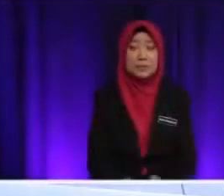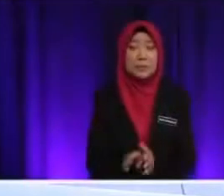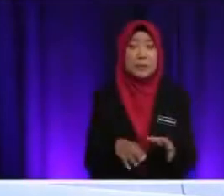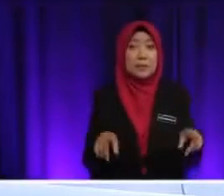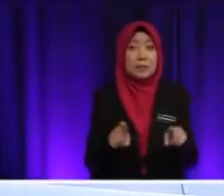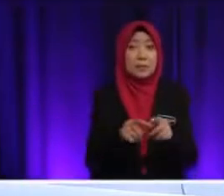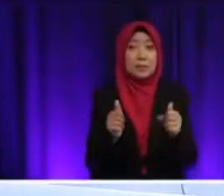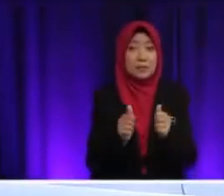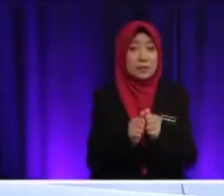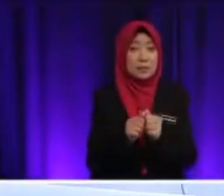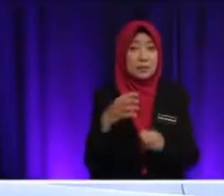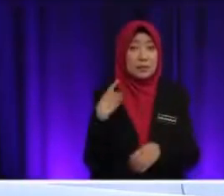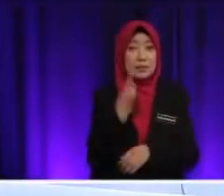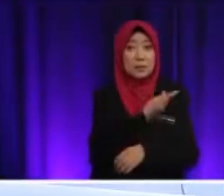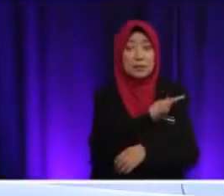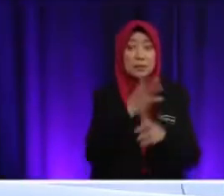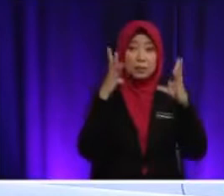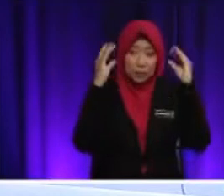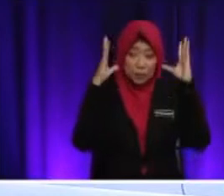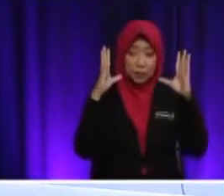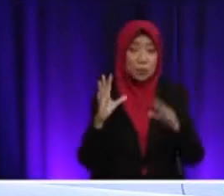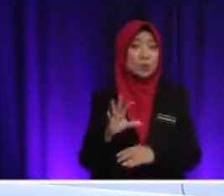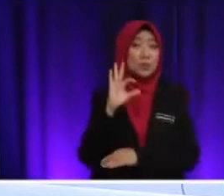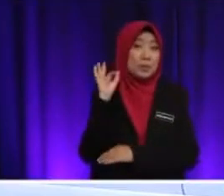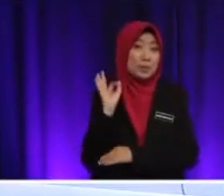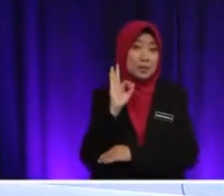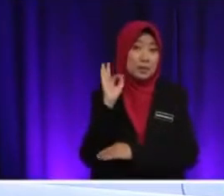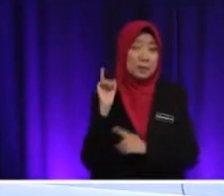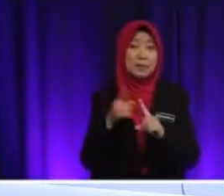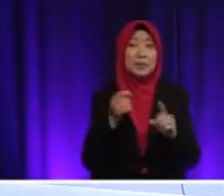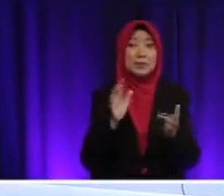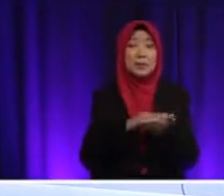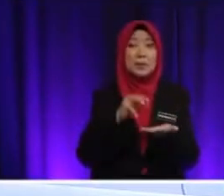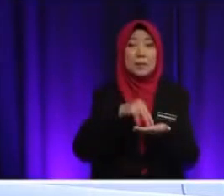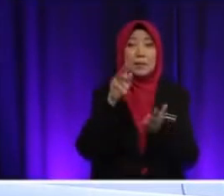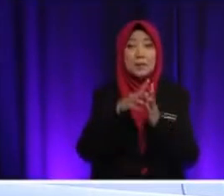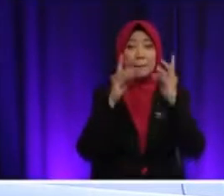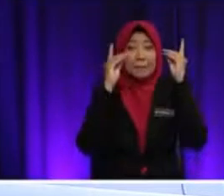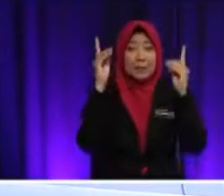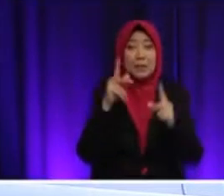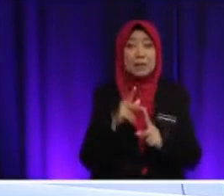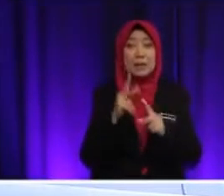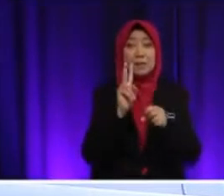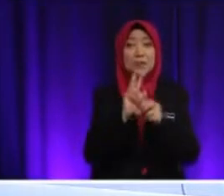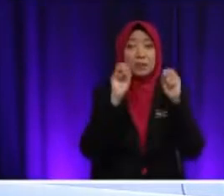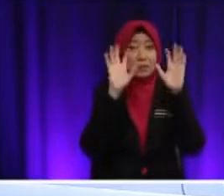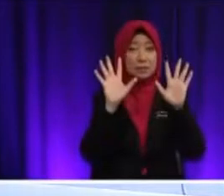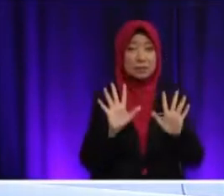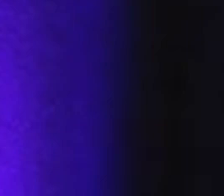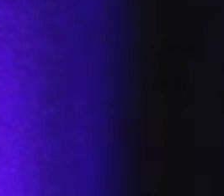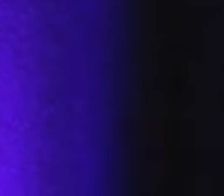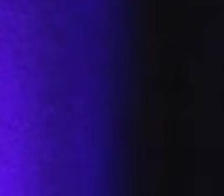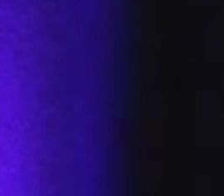Bersama dengan saya hari ini, Cikgu Nur Farazilah binti Abdul Rahim dari Sekolah Menengah Pendidikan Khas Vokasional